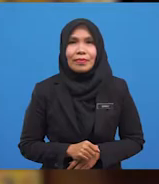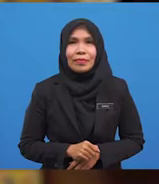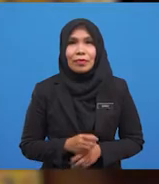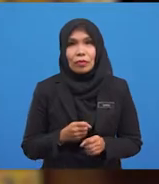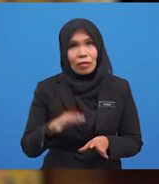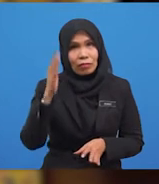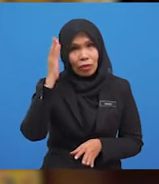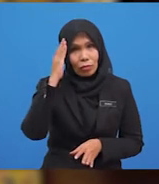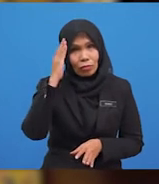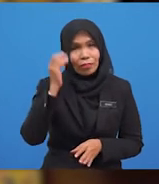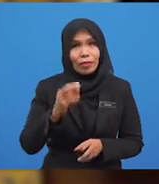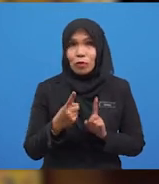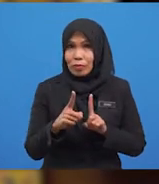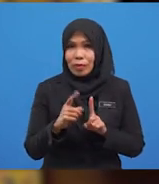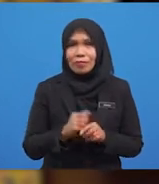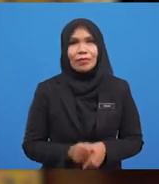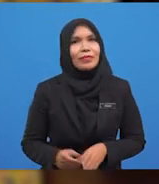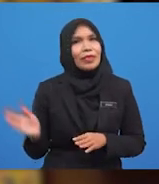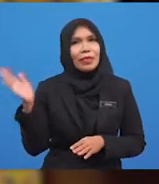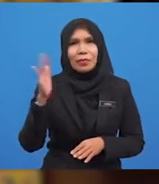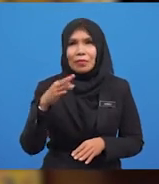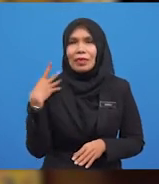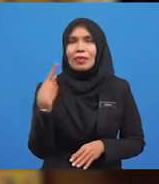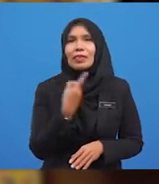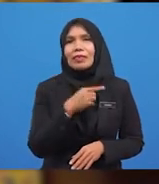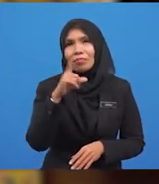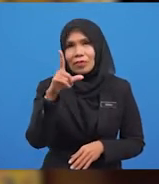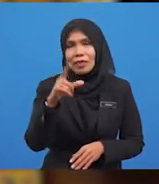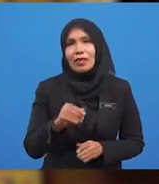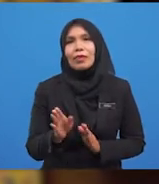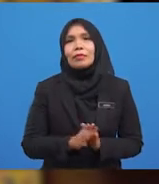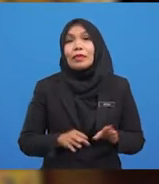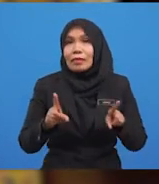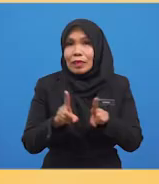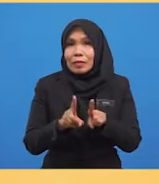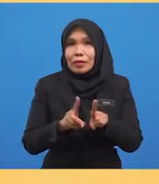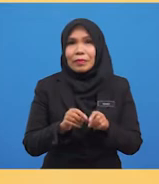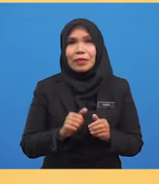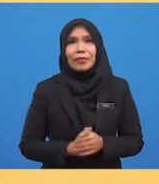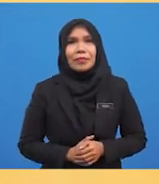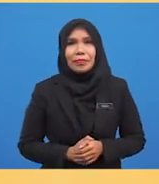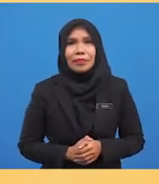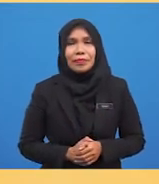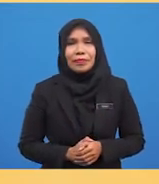Sudah tahu jawapannya? Mari kita lihat jawapan bersama-sama.